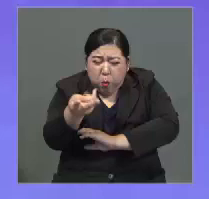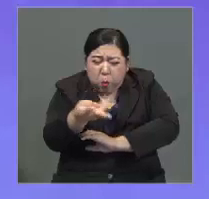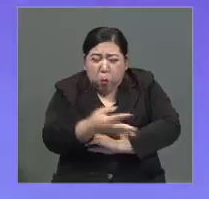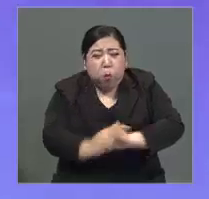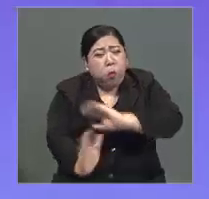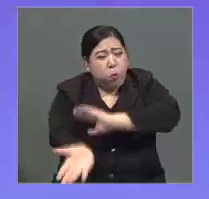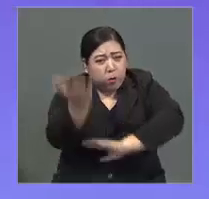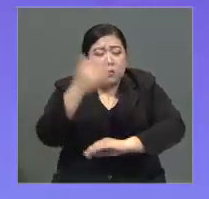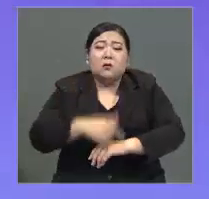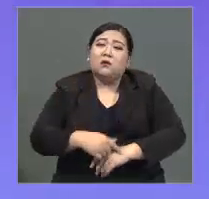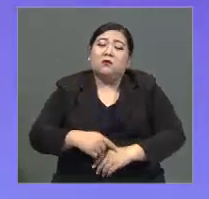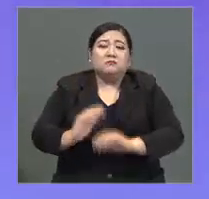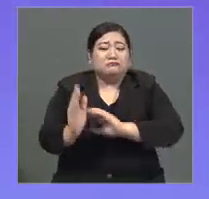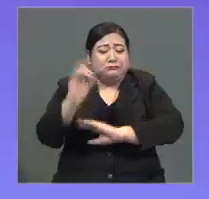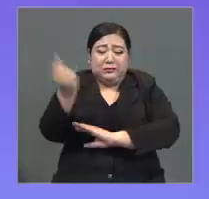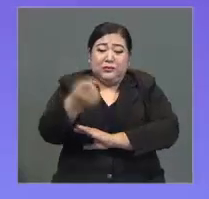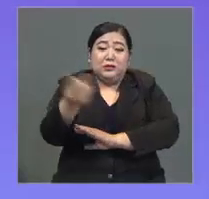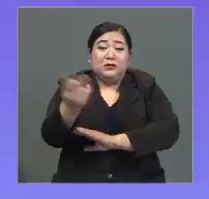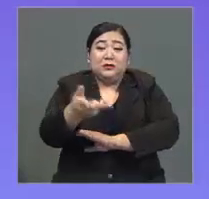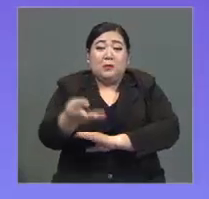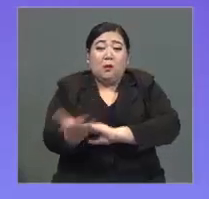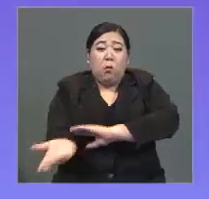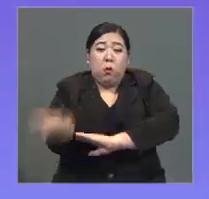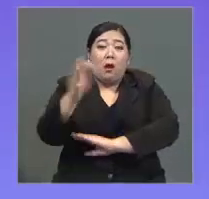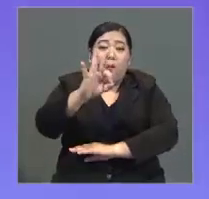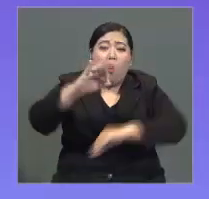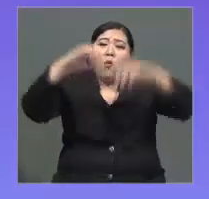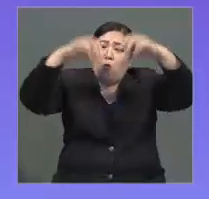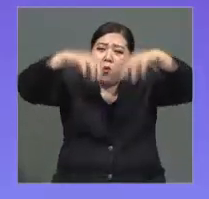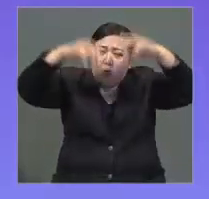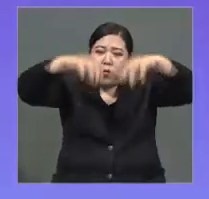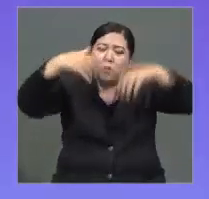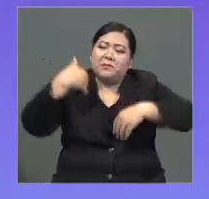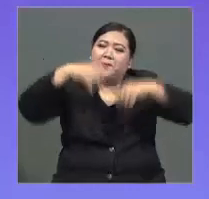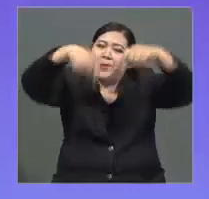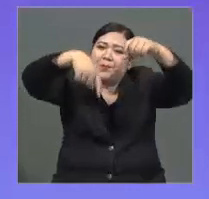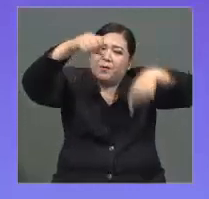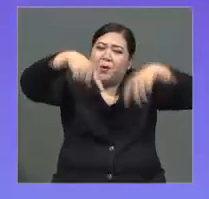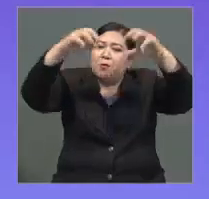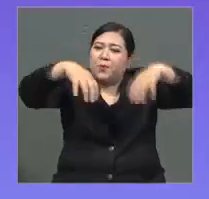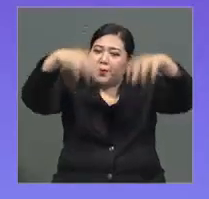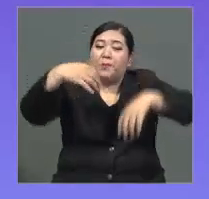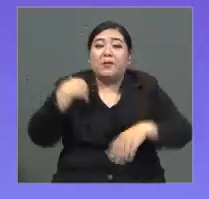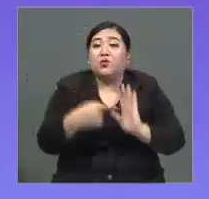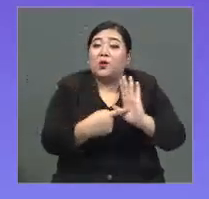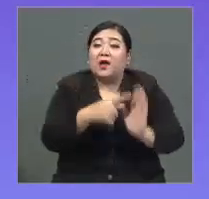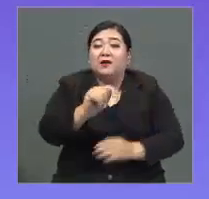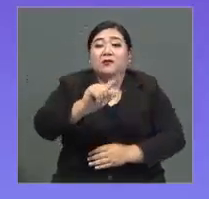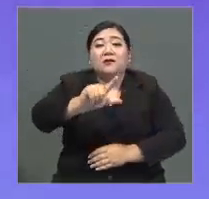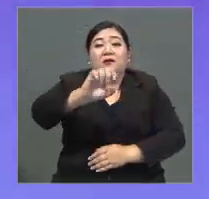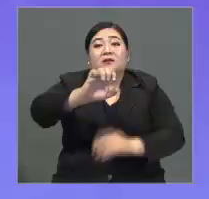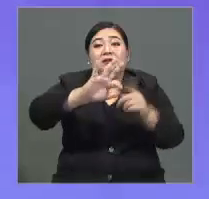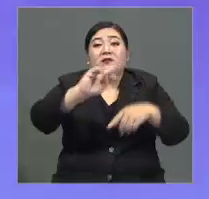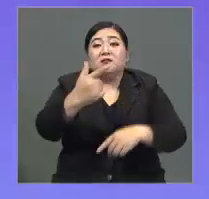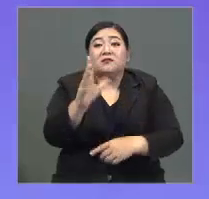ต่อเนื่องกัมายาวจถงเช้าเลยช่งก้าวโงเสรจเสร็กยงมีฝนโยปลายในหลายพื้นที่ตะล่งชันที่ว่